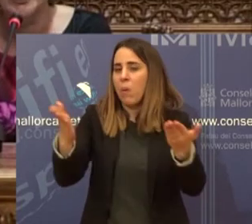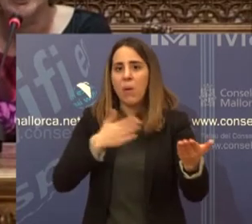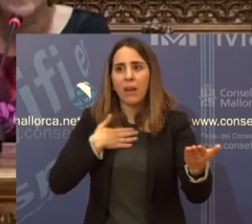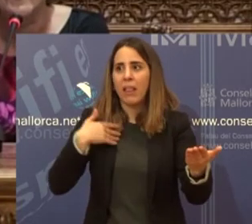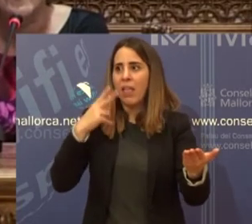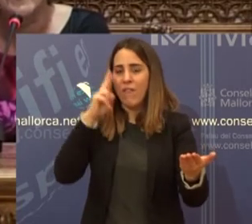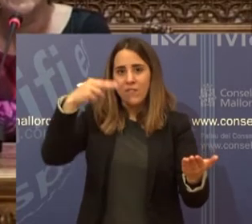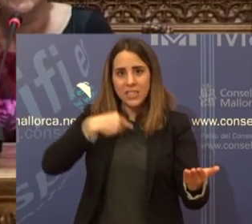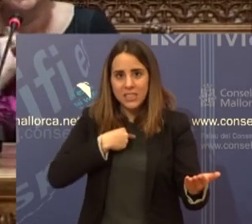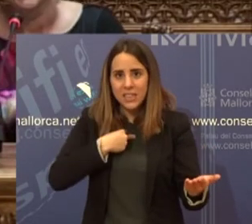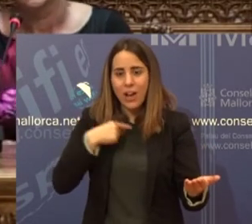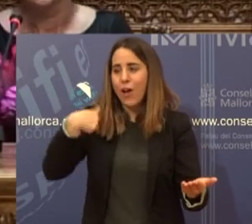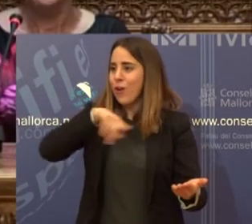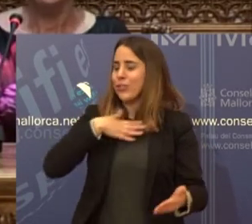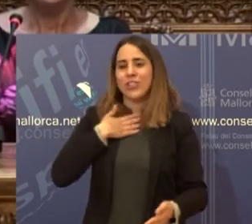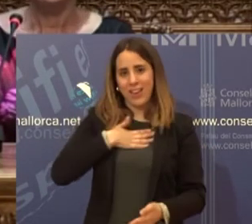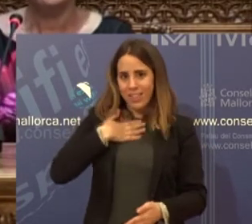per nosaltres encantats.